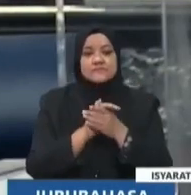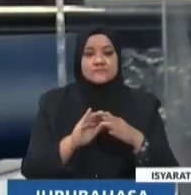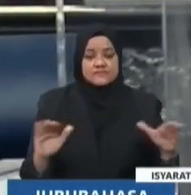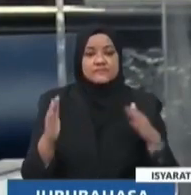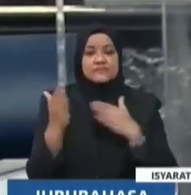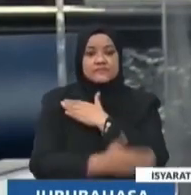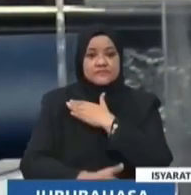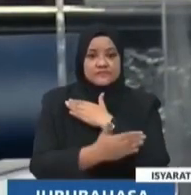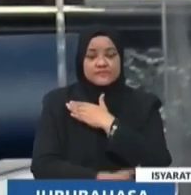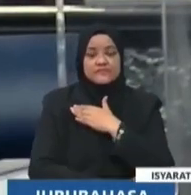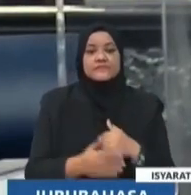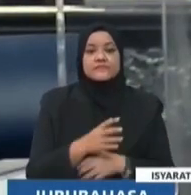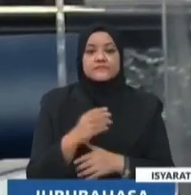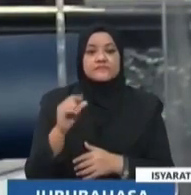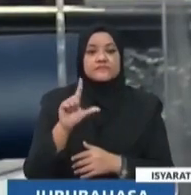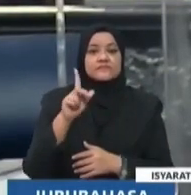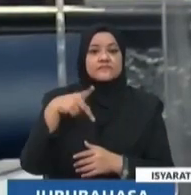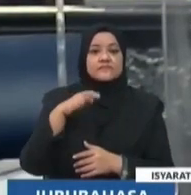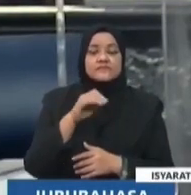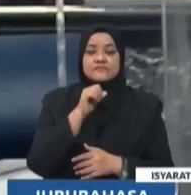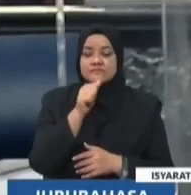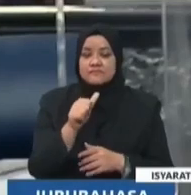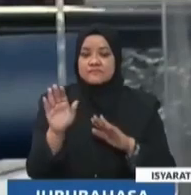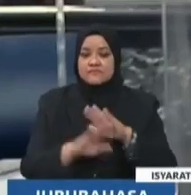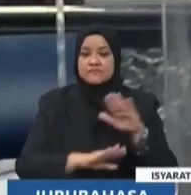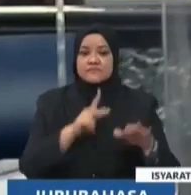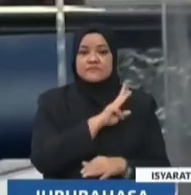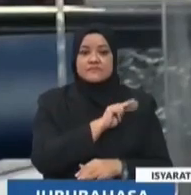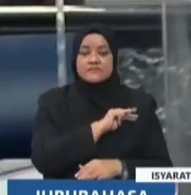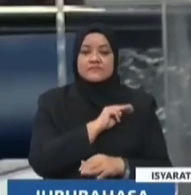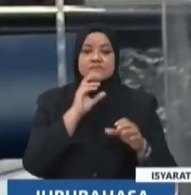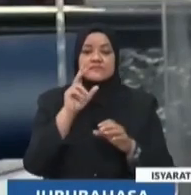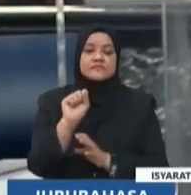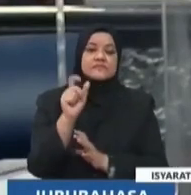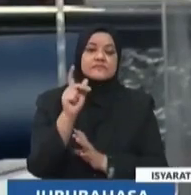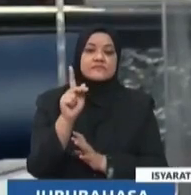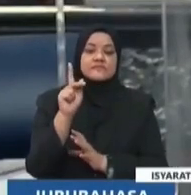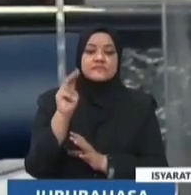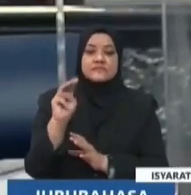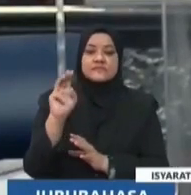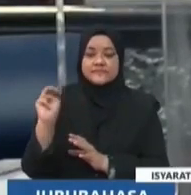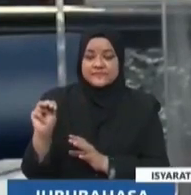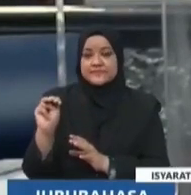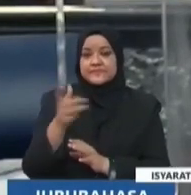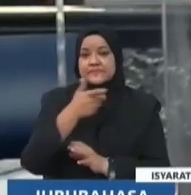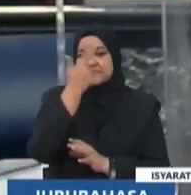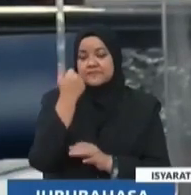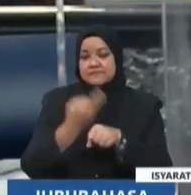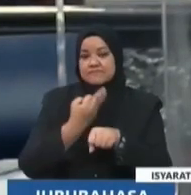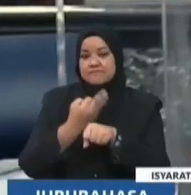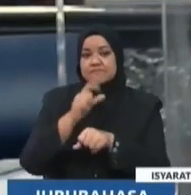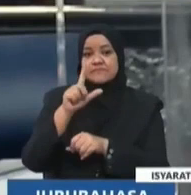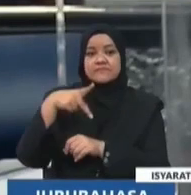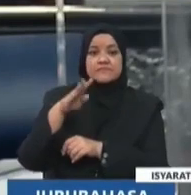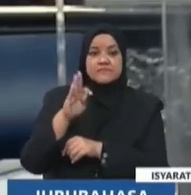keselamatan negara selain itu lpf tidak diletakkan dibawah Kementerian komunikasi juga makin diam Nesya pernah